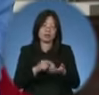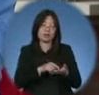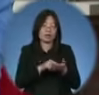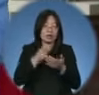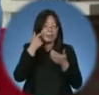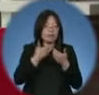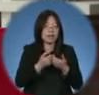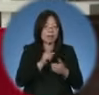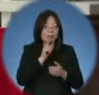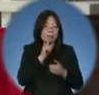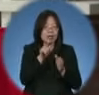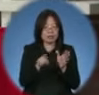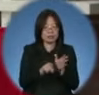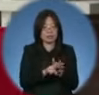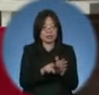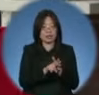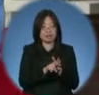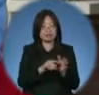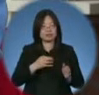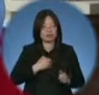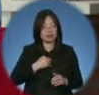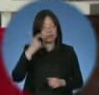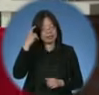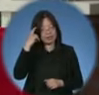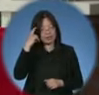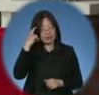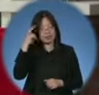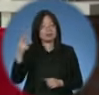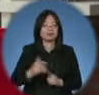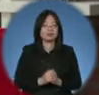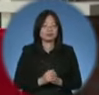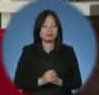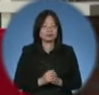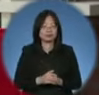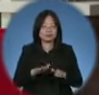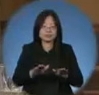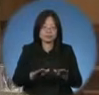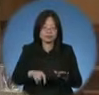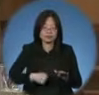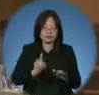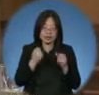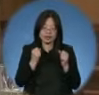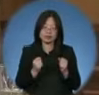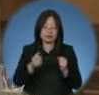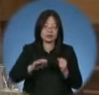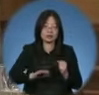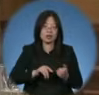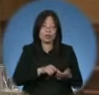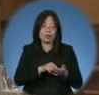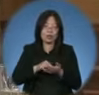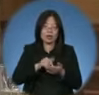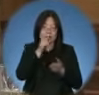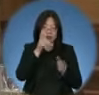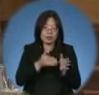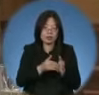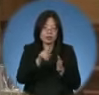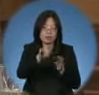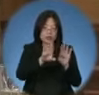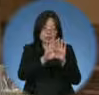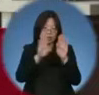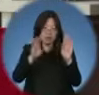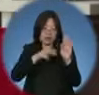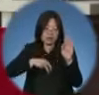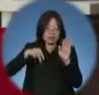외로움의 반대말이 믿음이라고 저는 생각하거든요. 믿음. 네. 왜냐하면 지금 내가 혼자 있었고 외로워도 저 문을